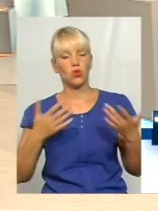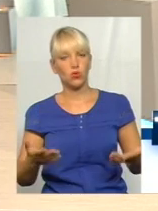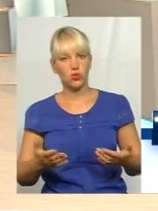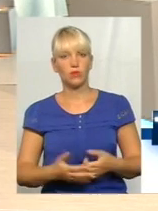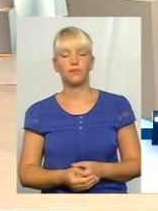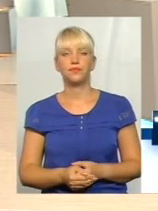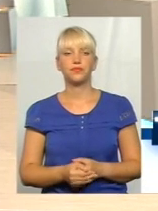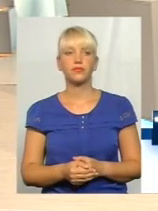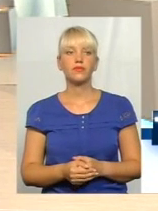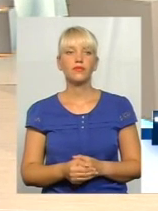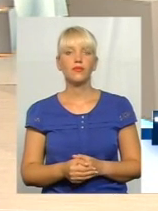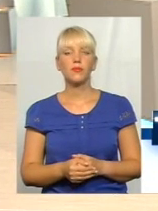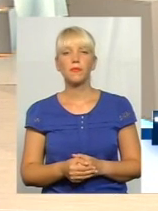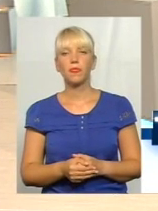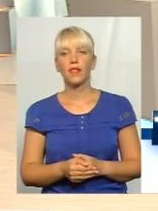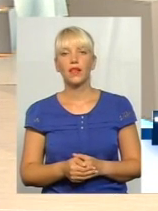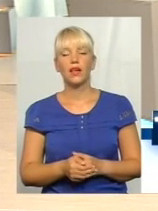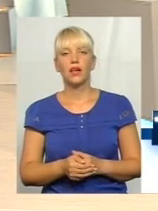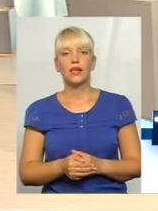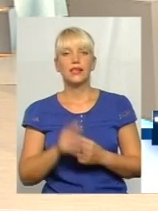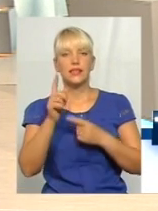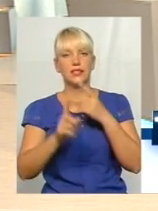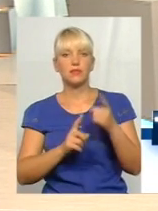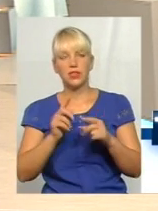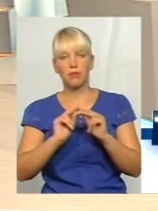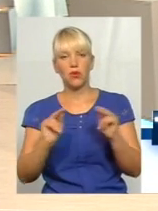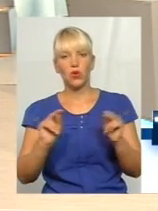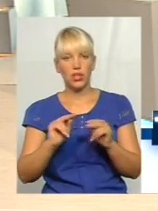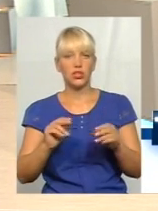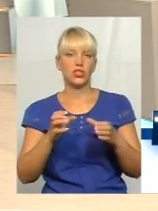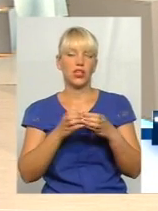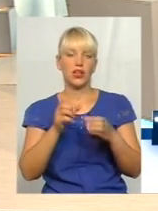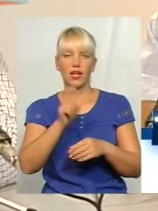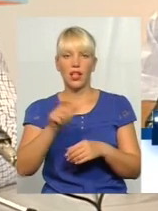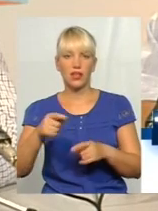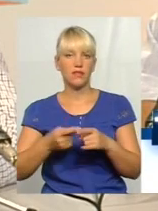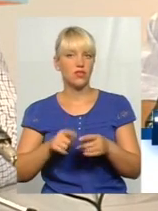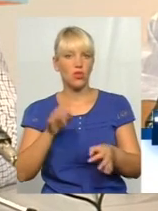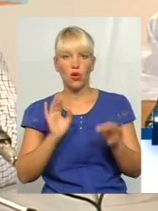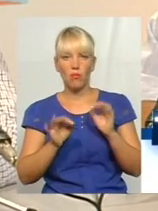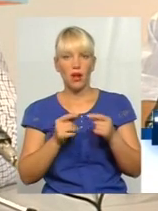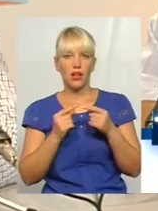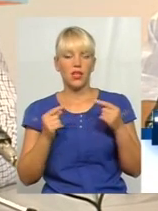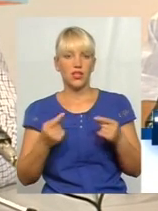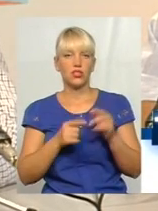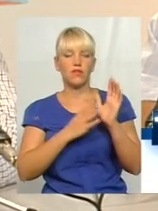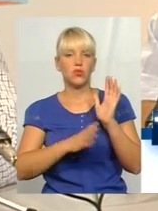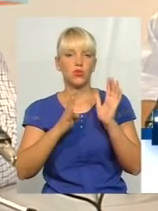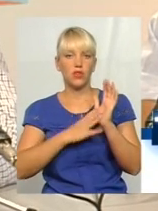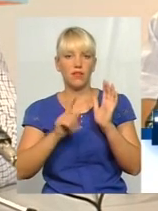тощо змінність педагогічних кадрів це є нормальна річ і 99,9